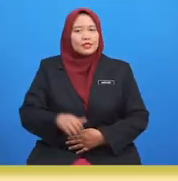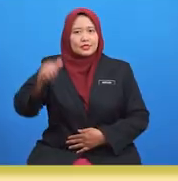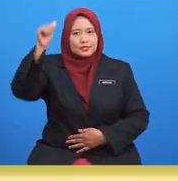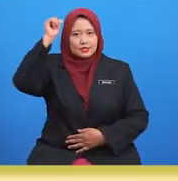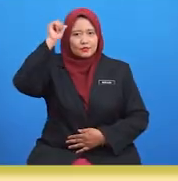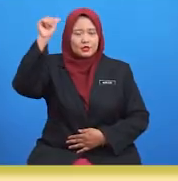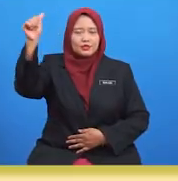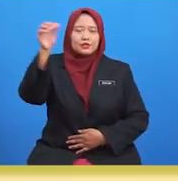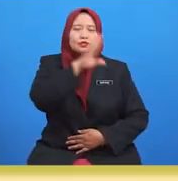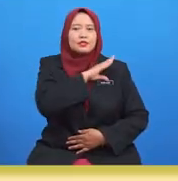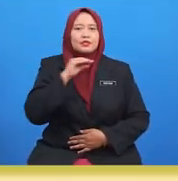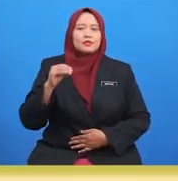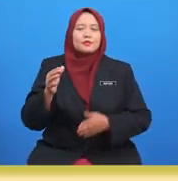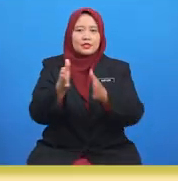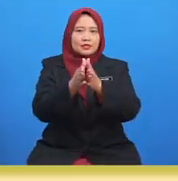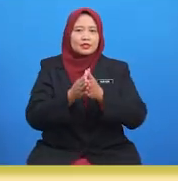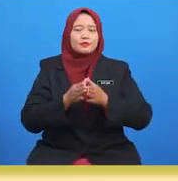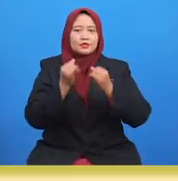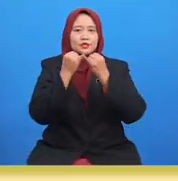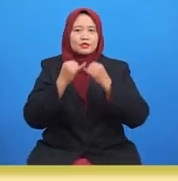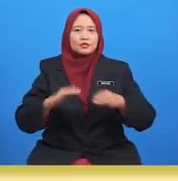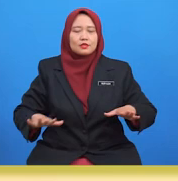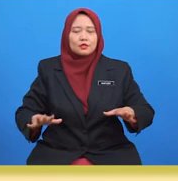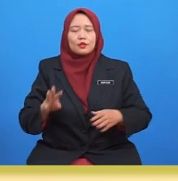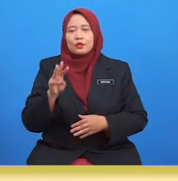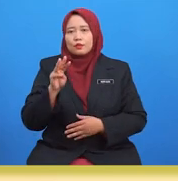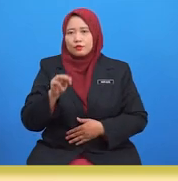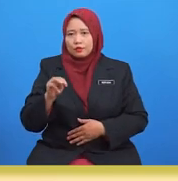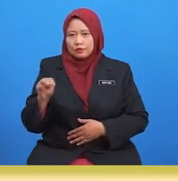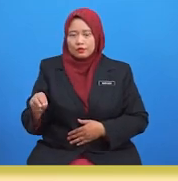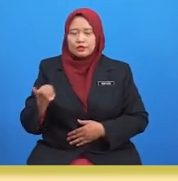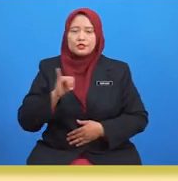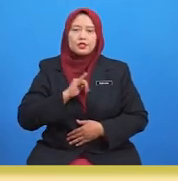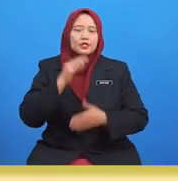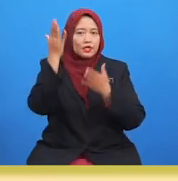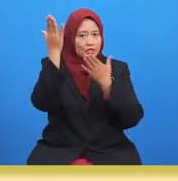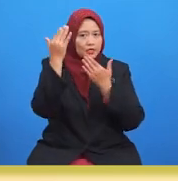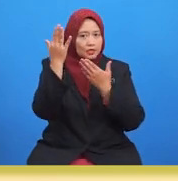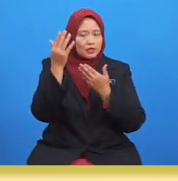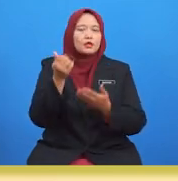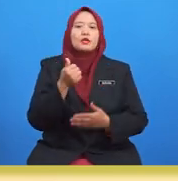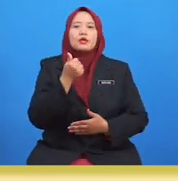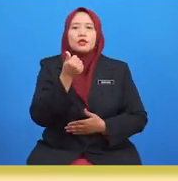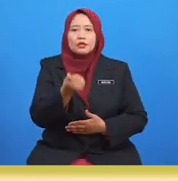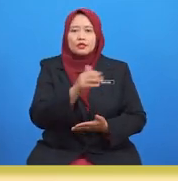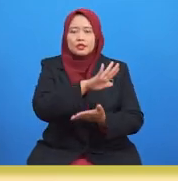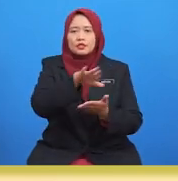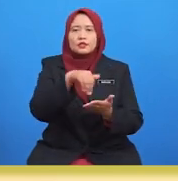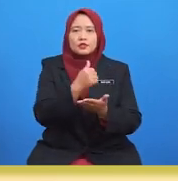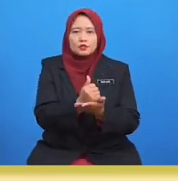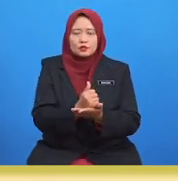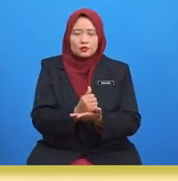Assalamualaikum dan salam sejahtera semua murid. Saya berharap anda semua dalam keadaan sehat